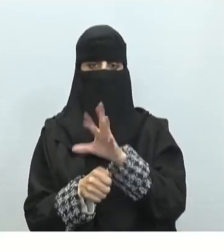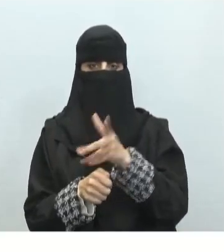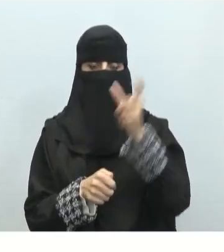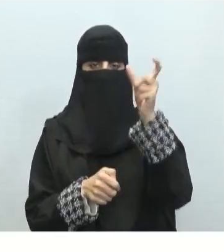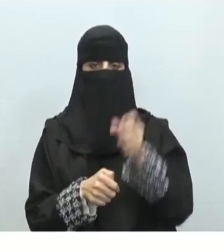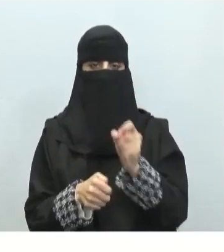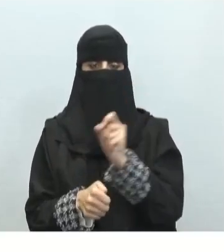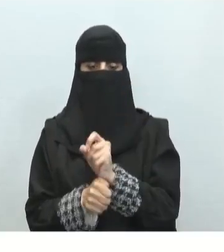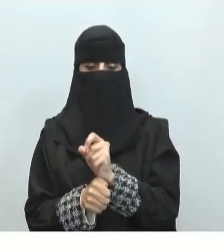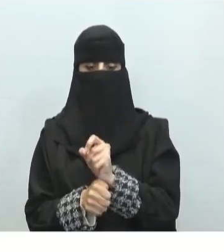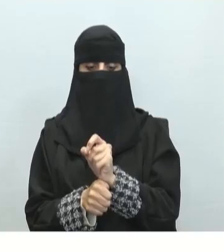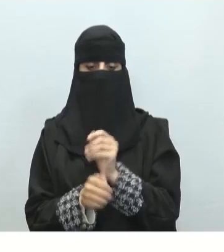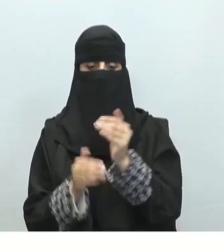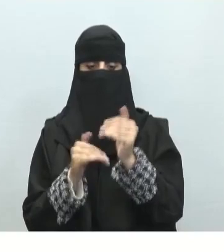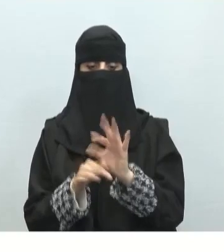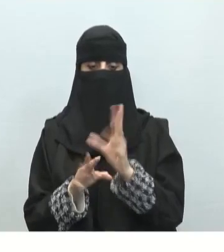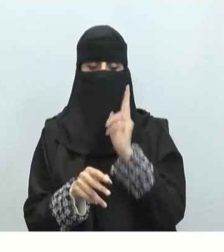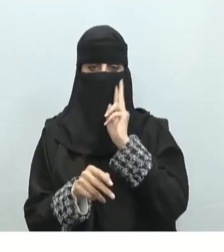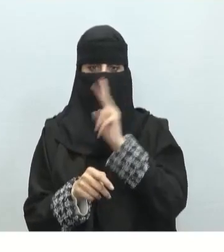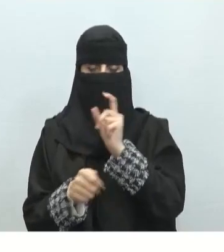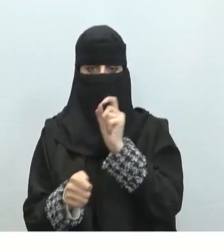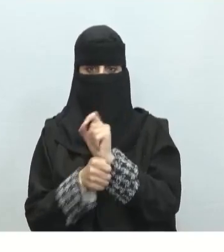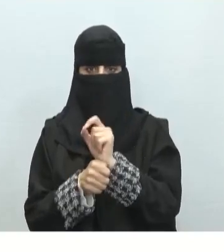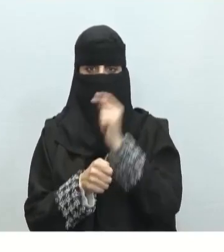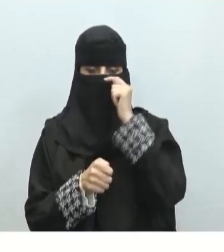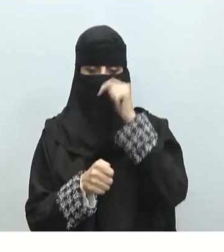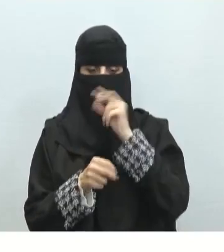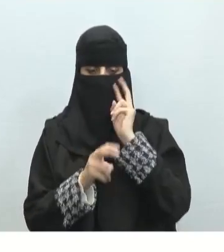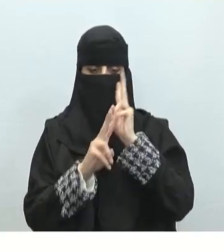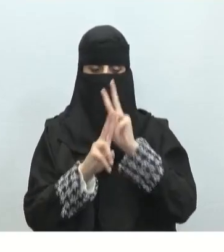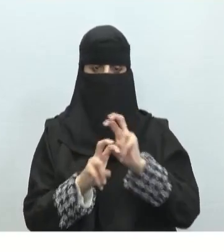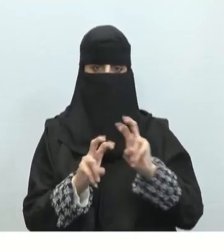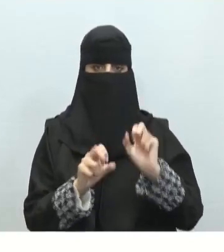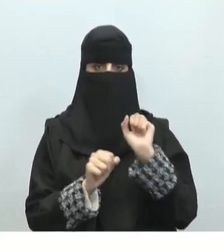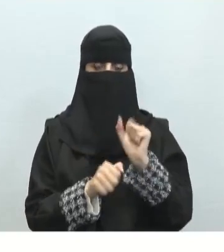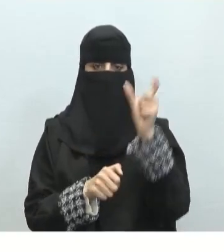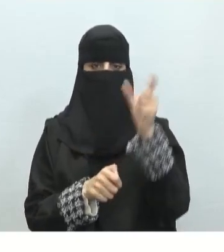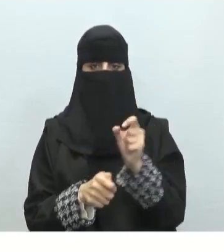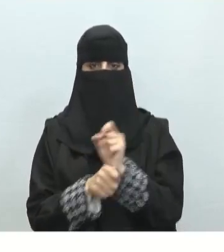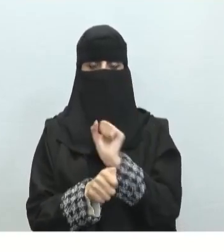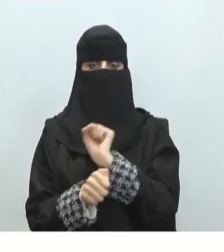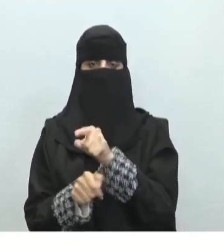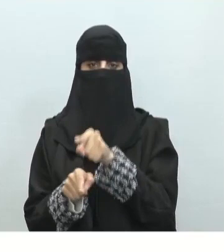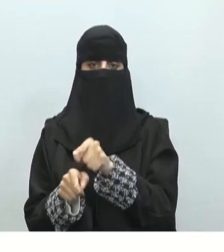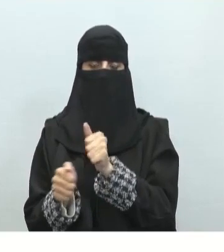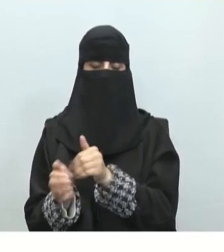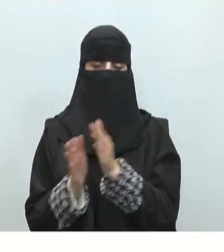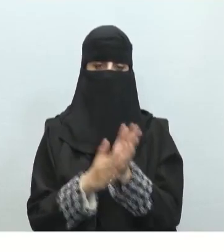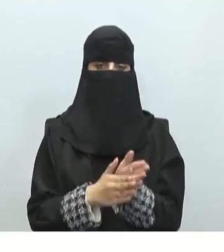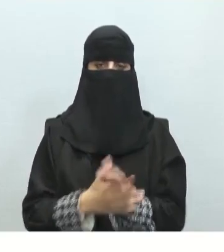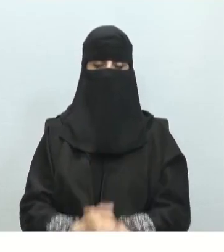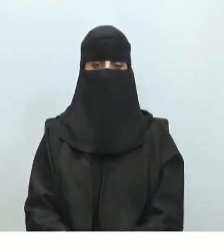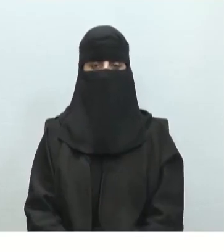فعل فاعل فاذا وجدت فعلا وجب علي ان ابحث عن